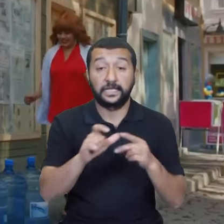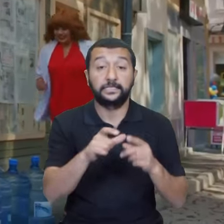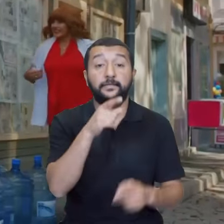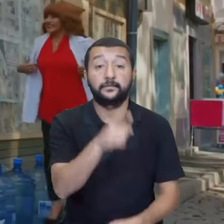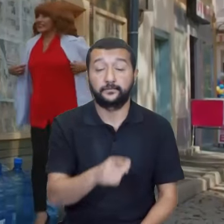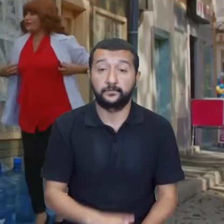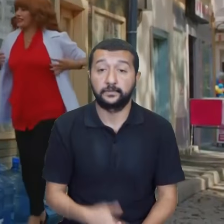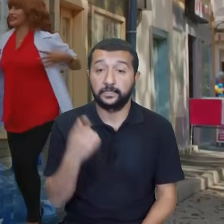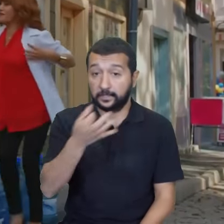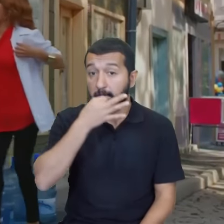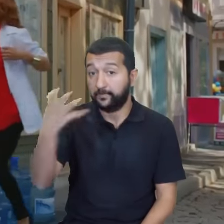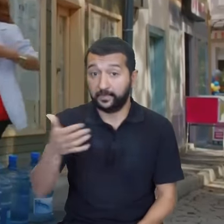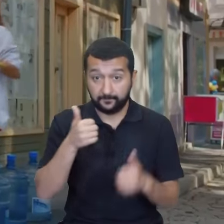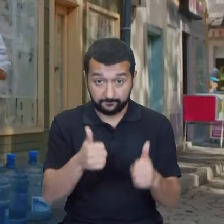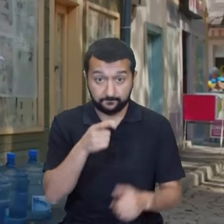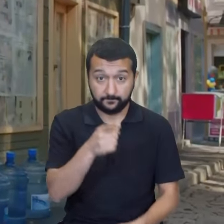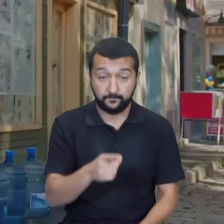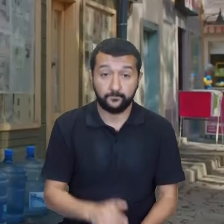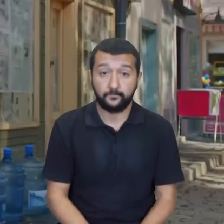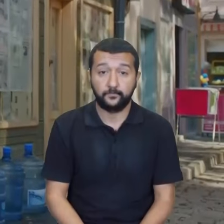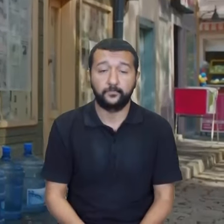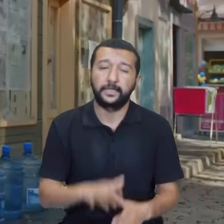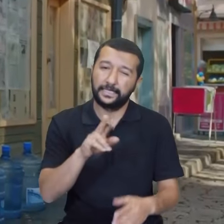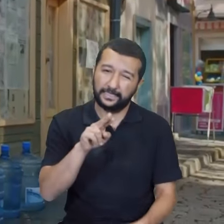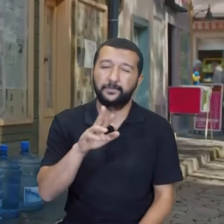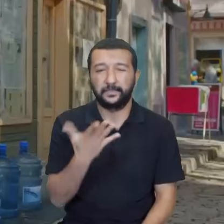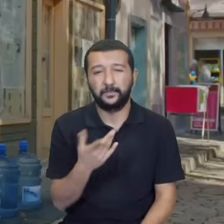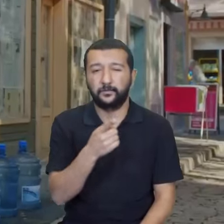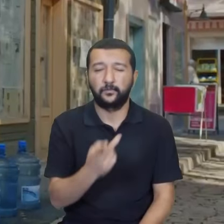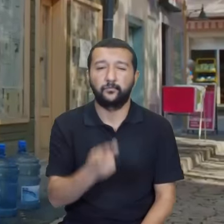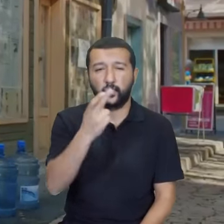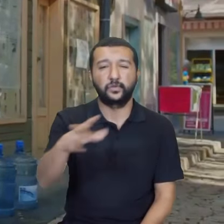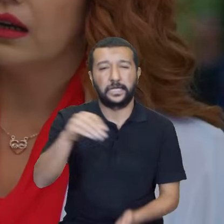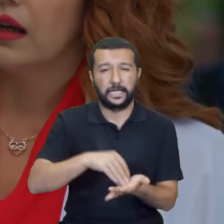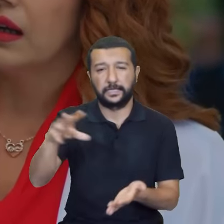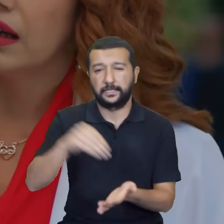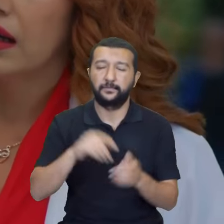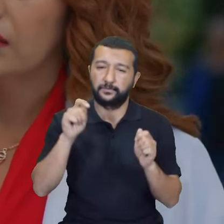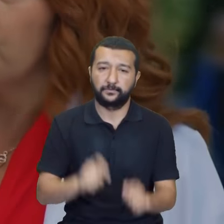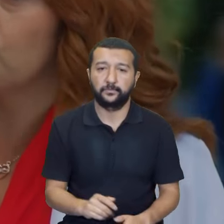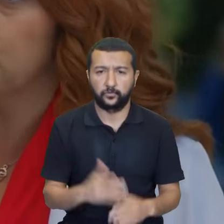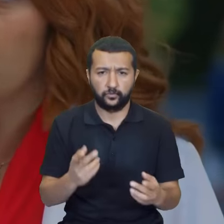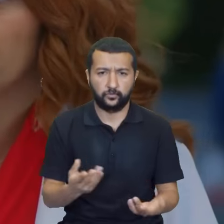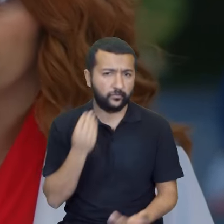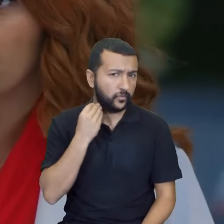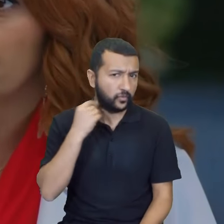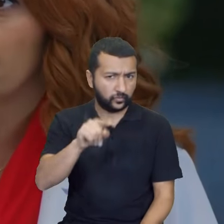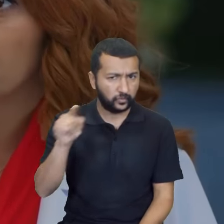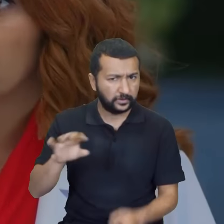Şener, siparişten mi? Sayılır hayatım ya. Borçluları dolaştım biraz.